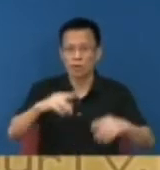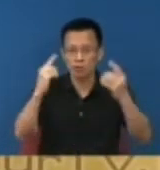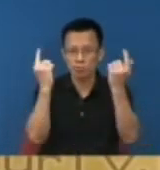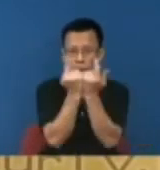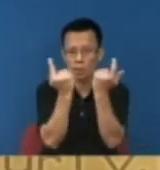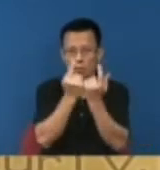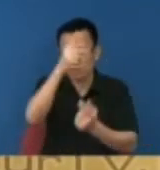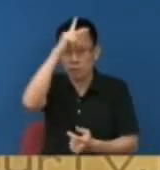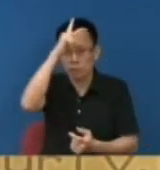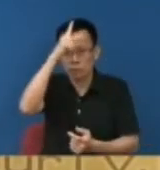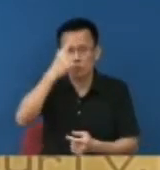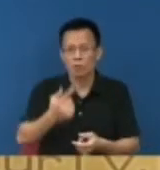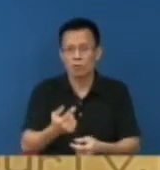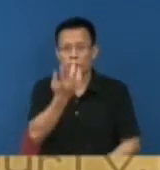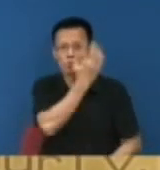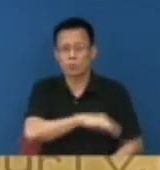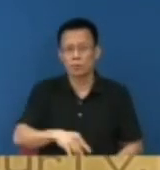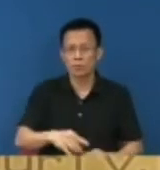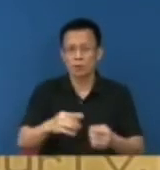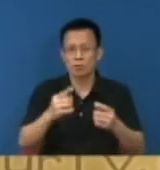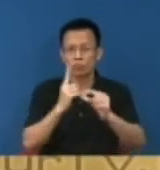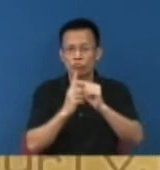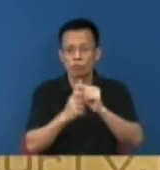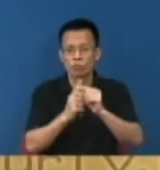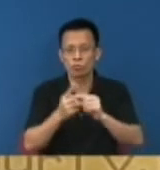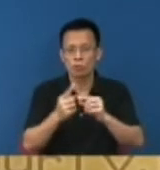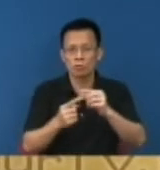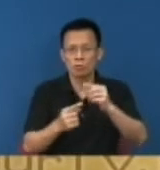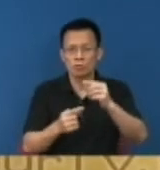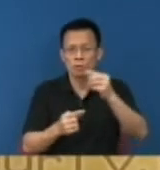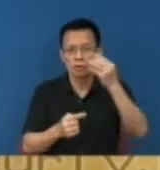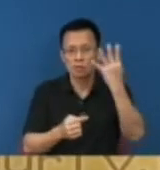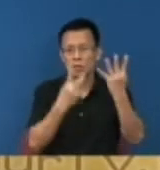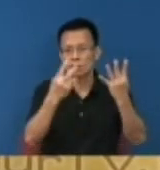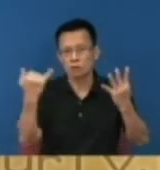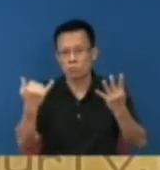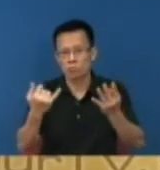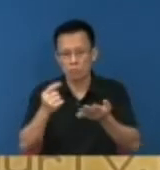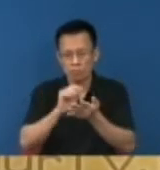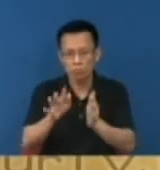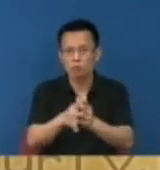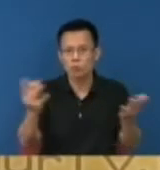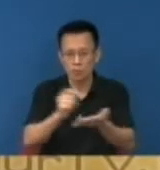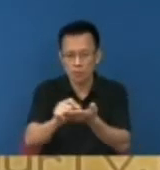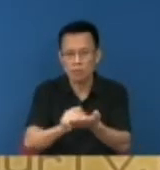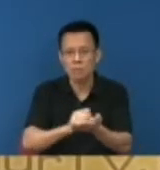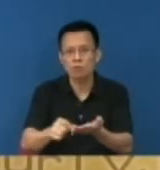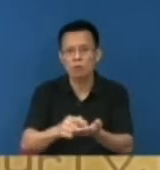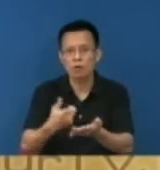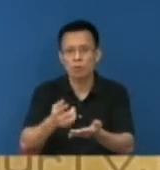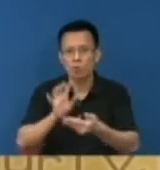令，不理中共中央的四二六社論上街，他們是不是推開了公安的呢？